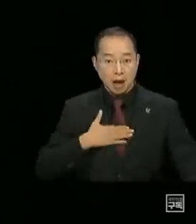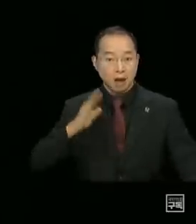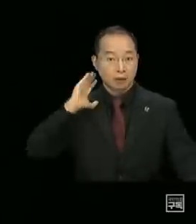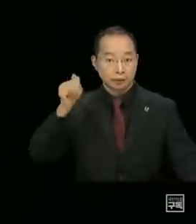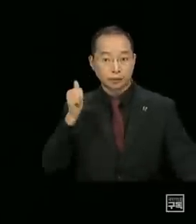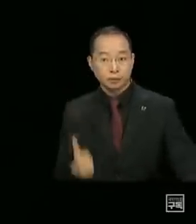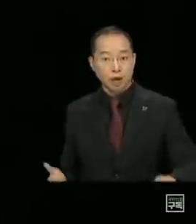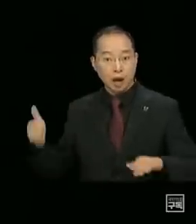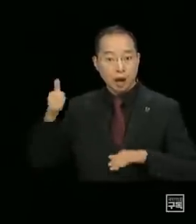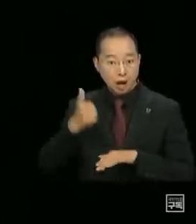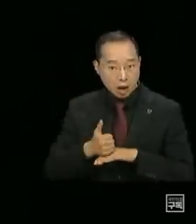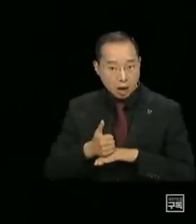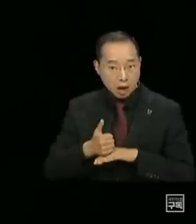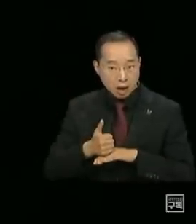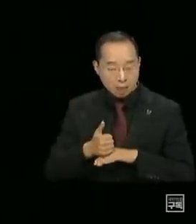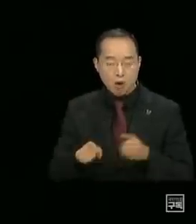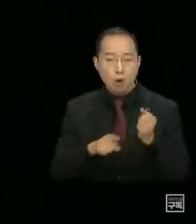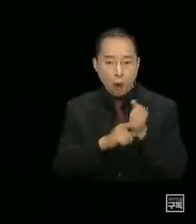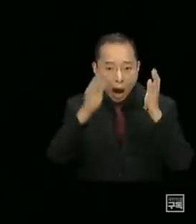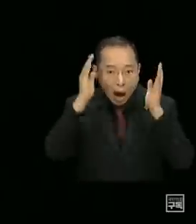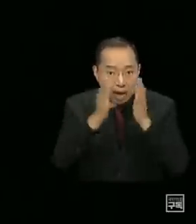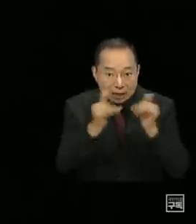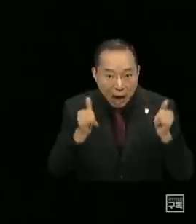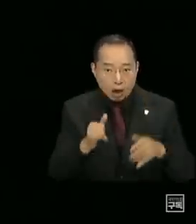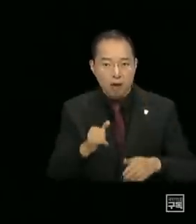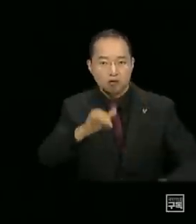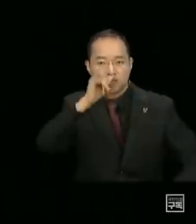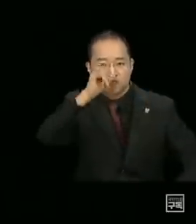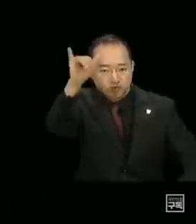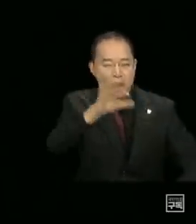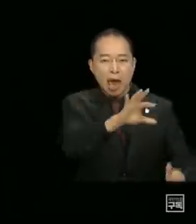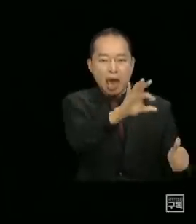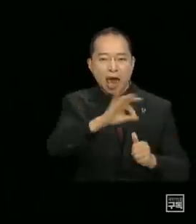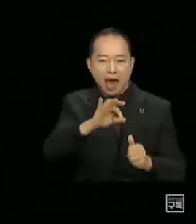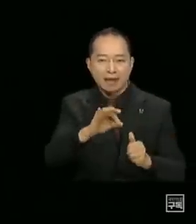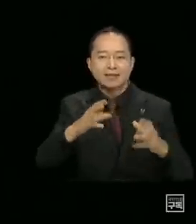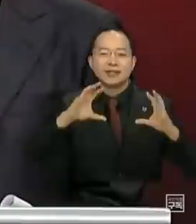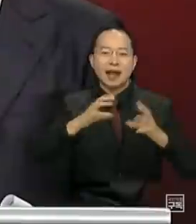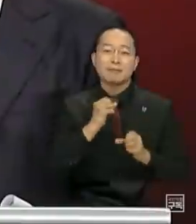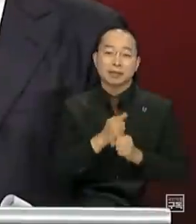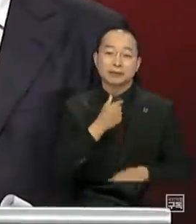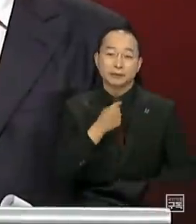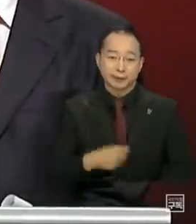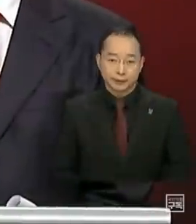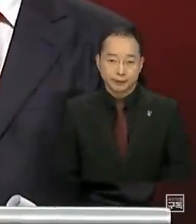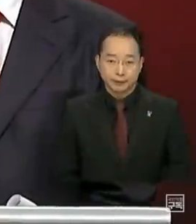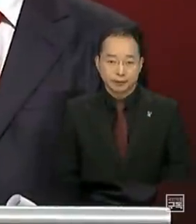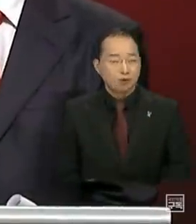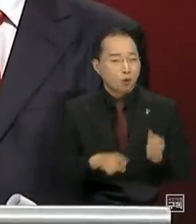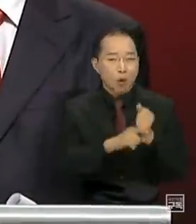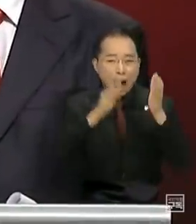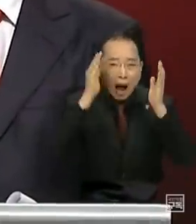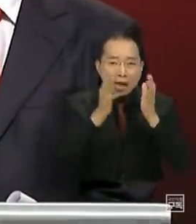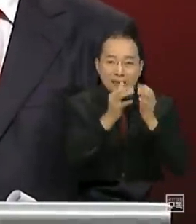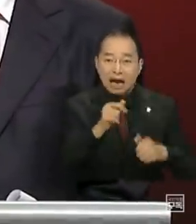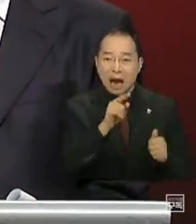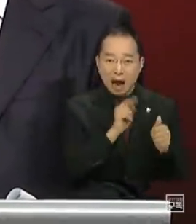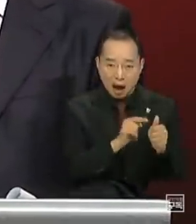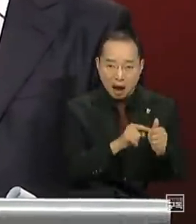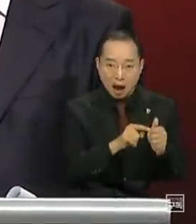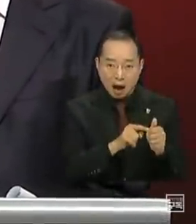되면 과학자 우대하는 나라로 다시 한번 만들어 봤으면 합니다. 과학자 한